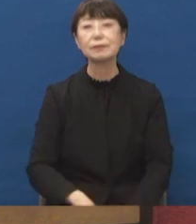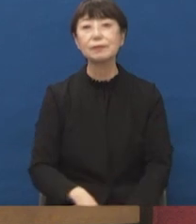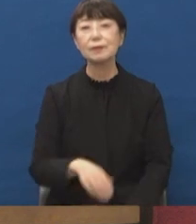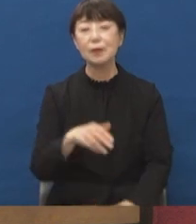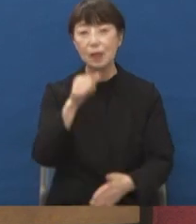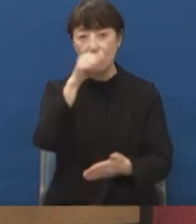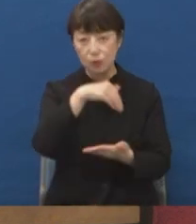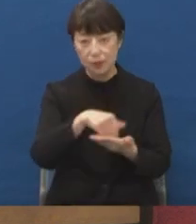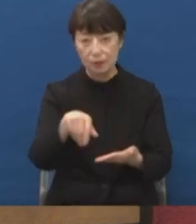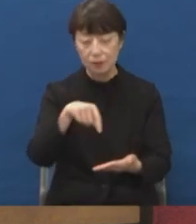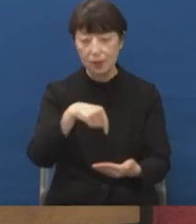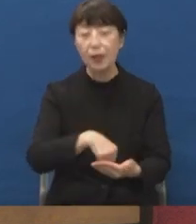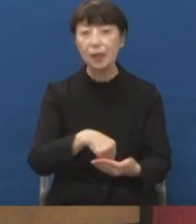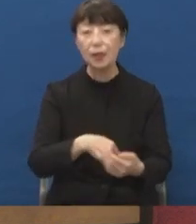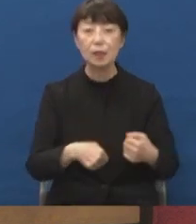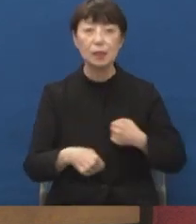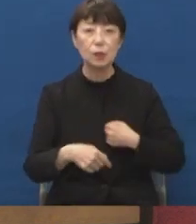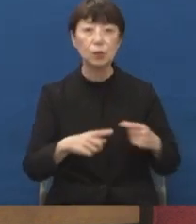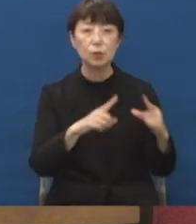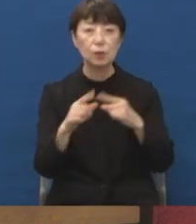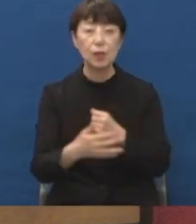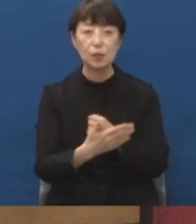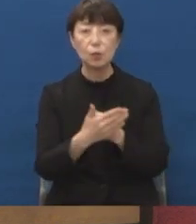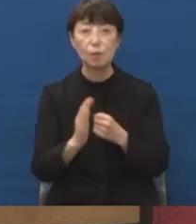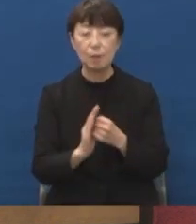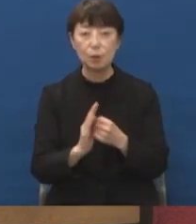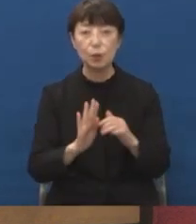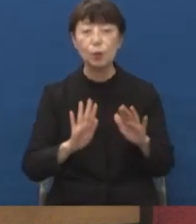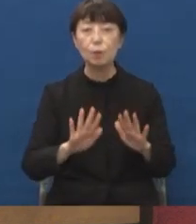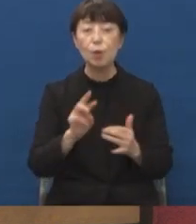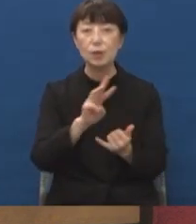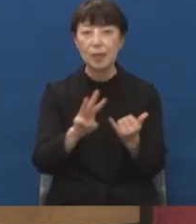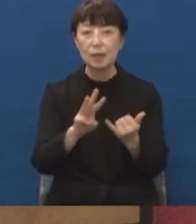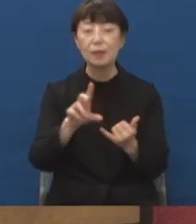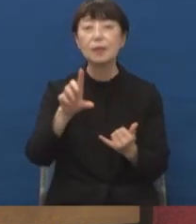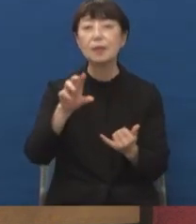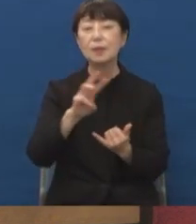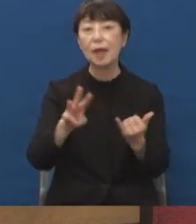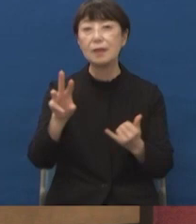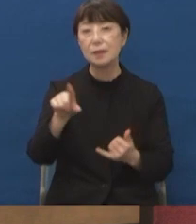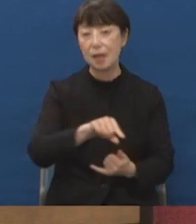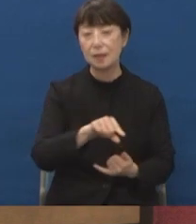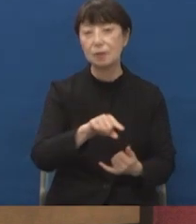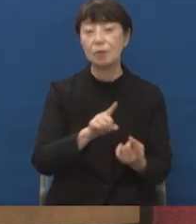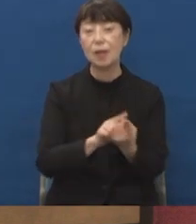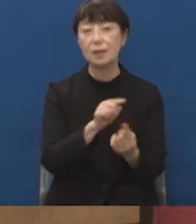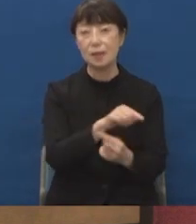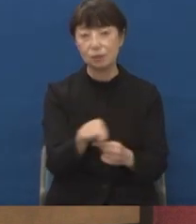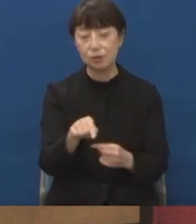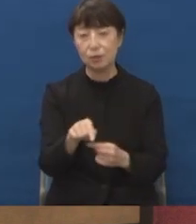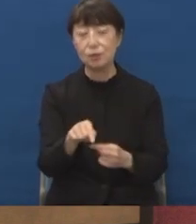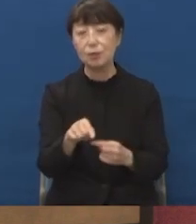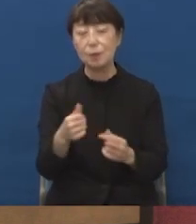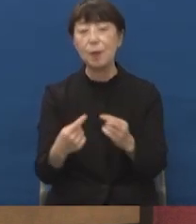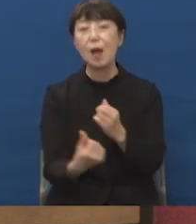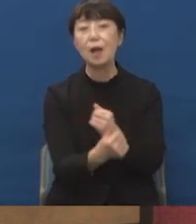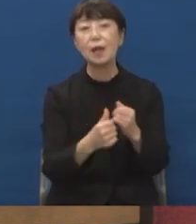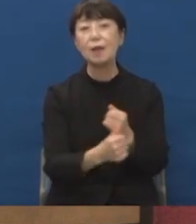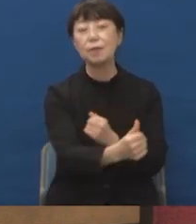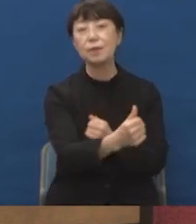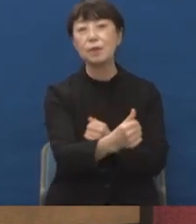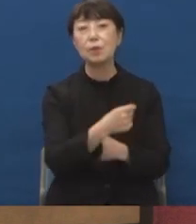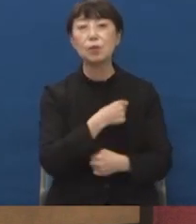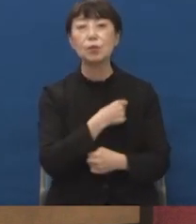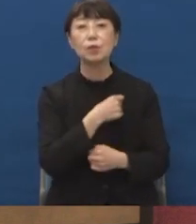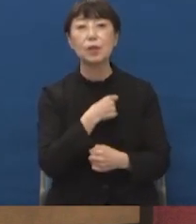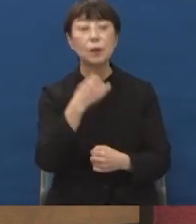におきましては、命と暮らしを守る防災・減災対策として、現地からの派遣職員の皆様の声をしっかりと聞い